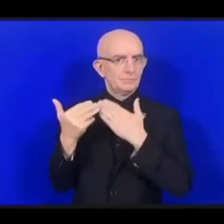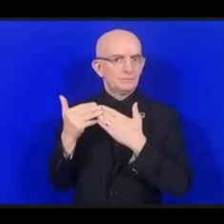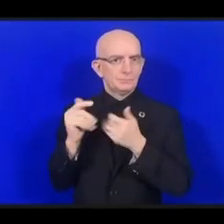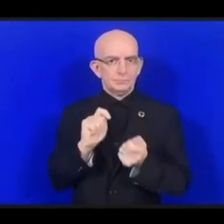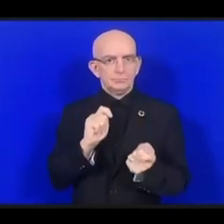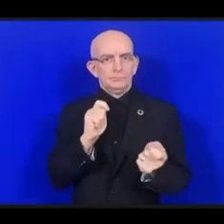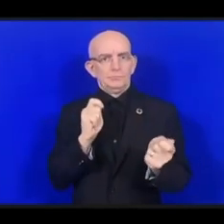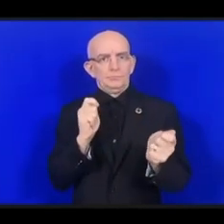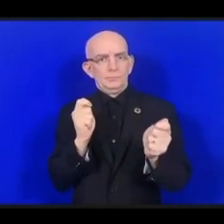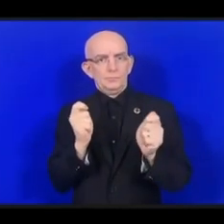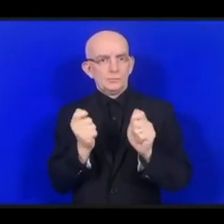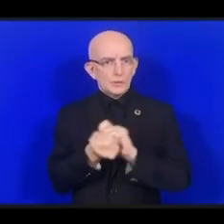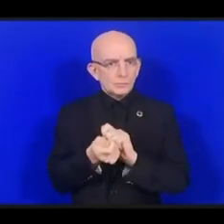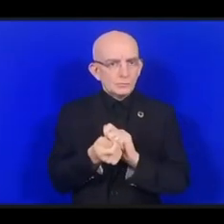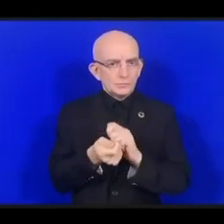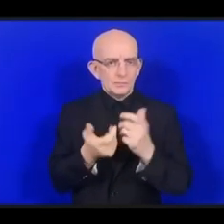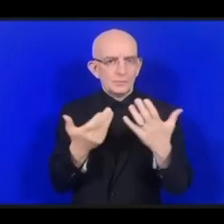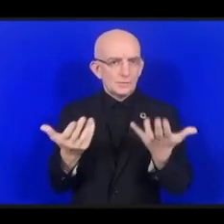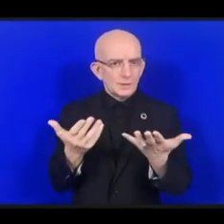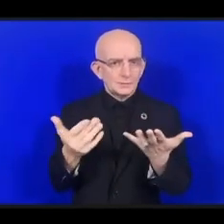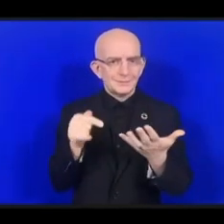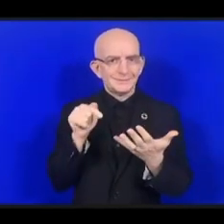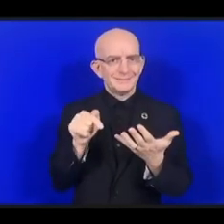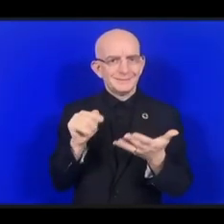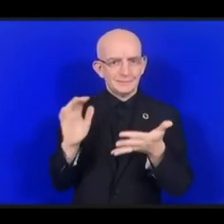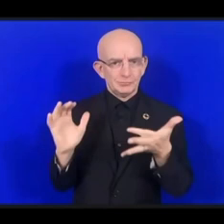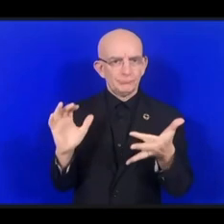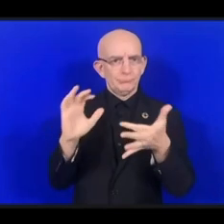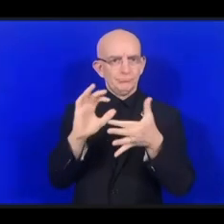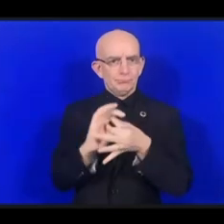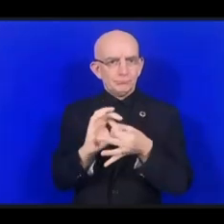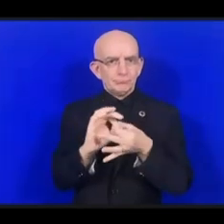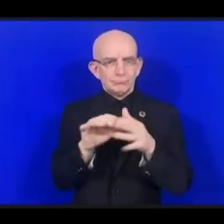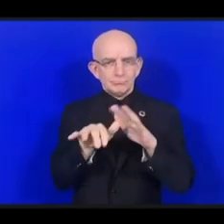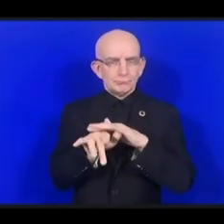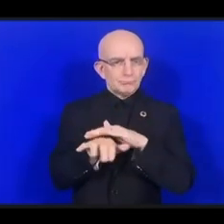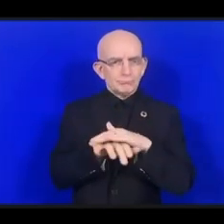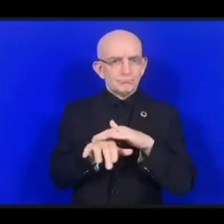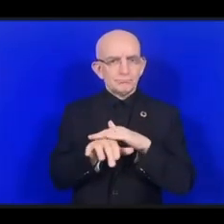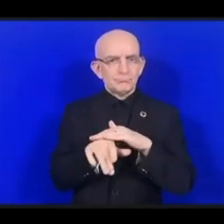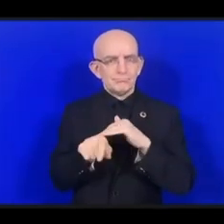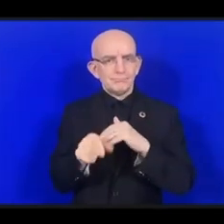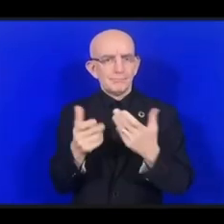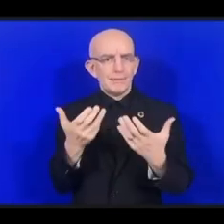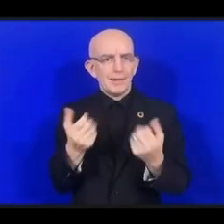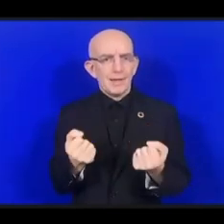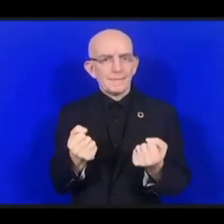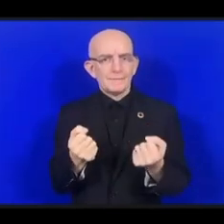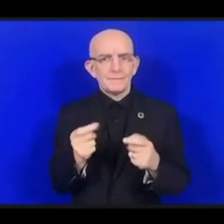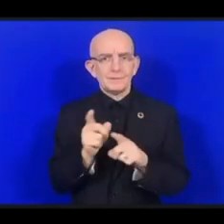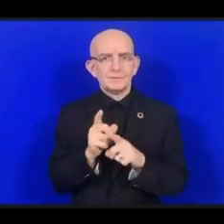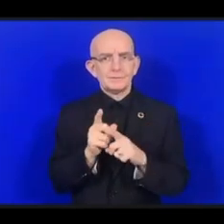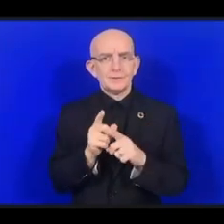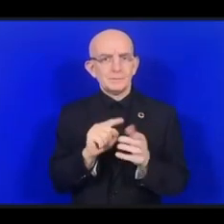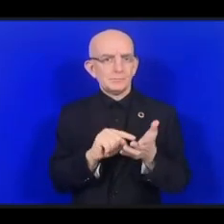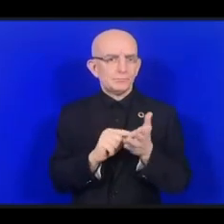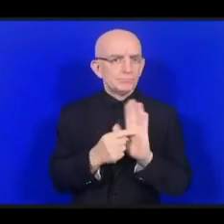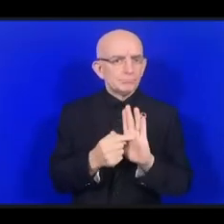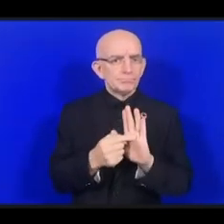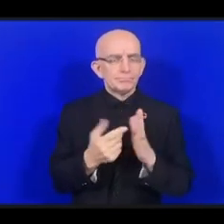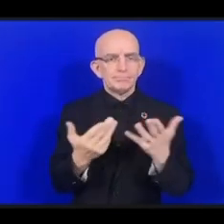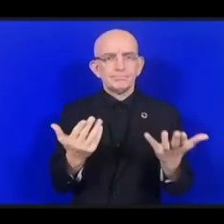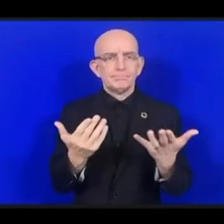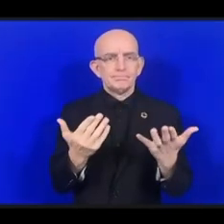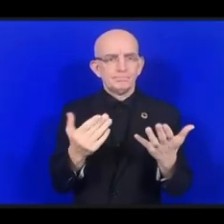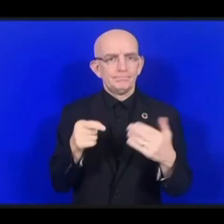它又有了更加深广的意义。今天呢， Kizuna 指的是更加深刻更加广